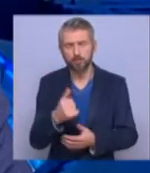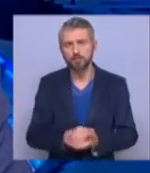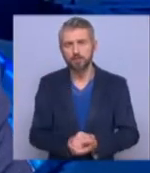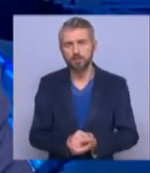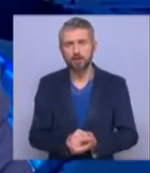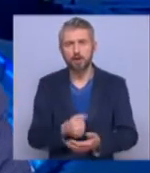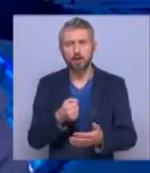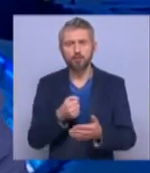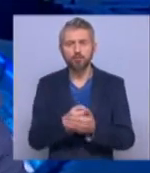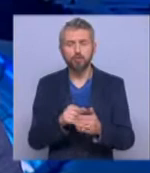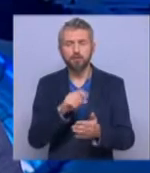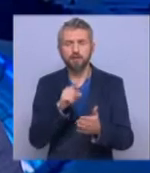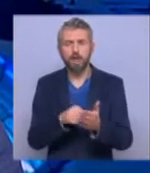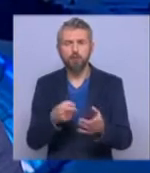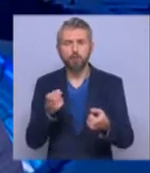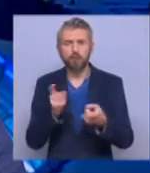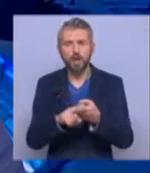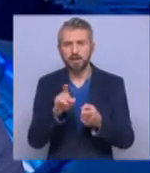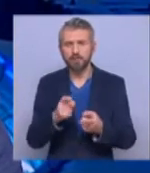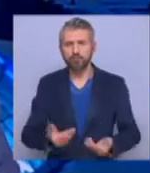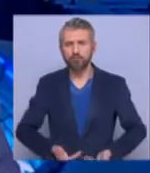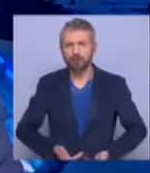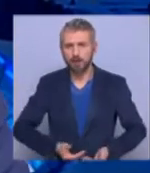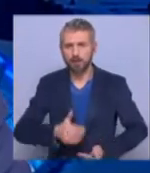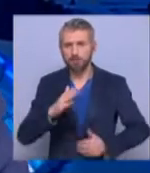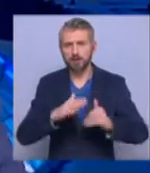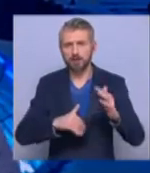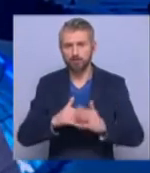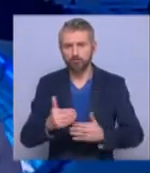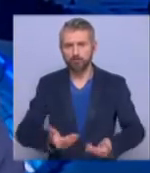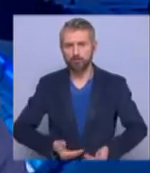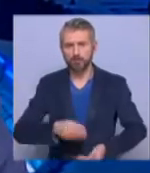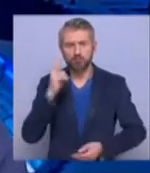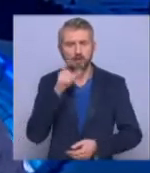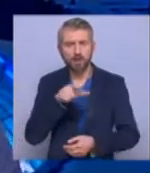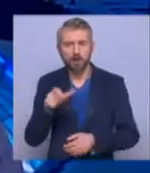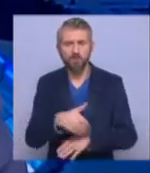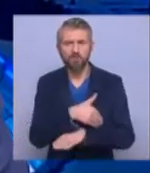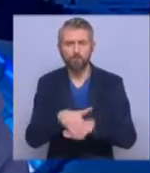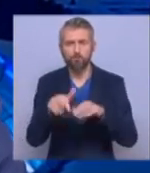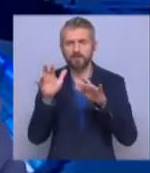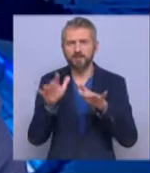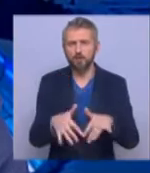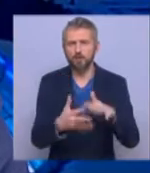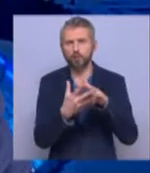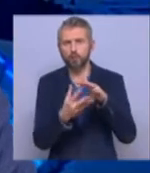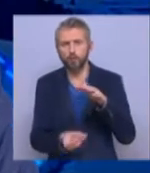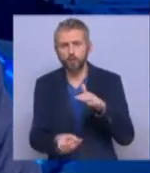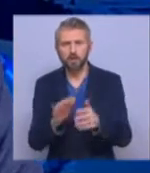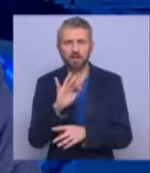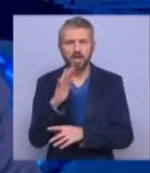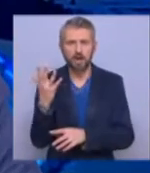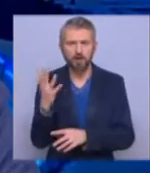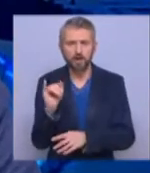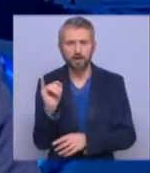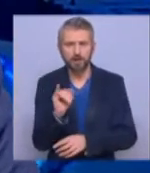до моментів, пов'язаних безпосередньо із життям практичним киян, вулиці, сніг, бурульки, дерева